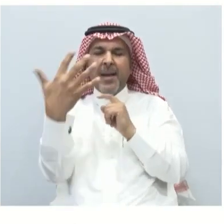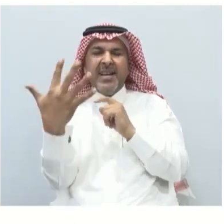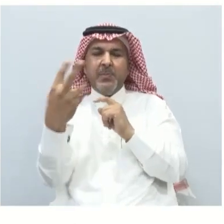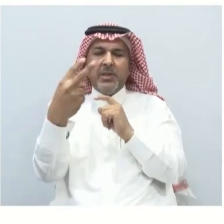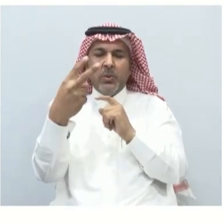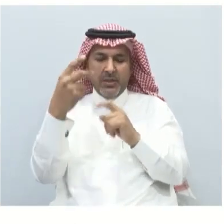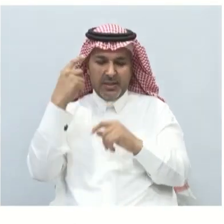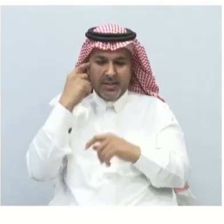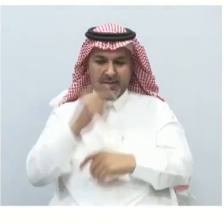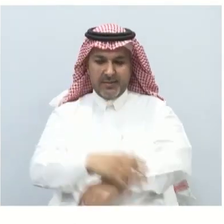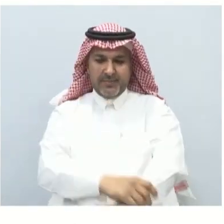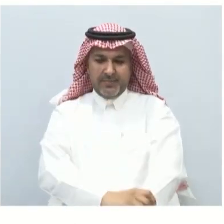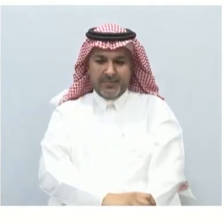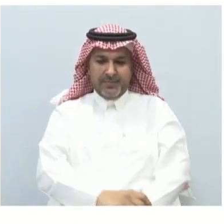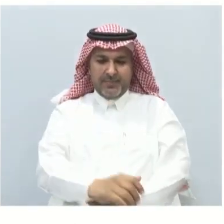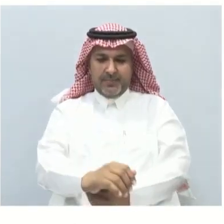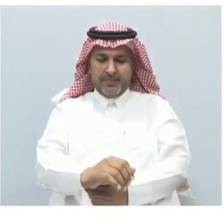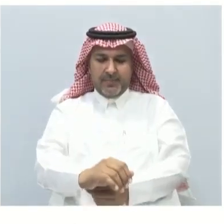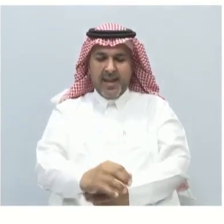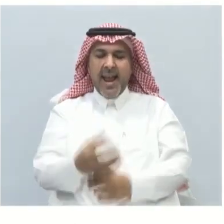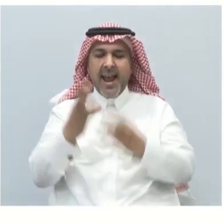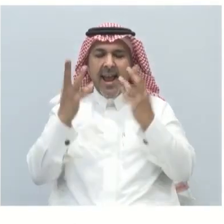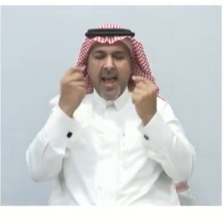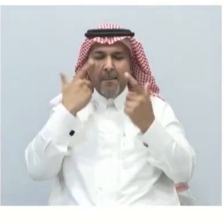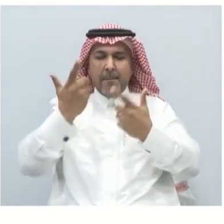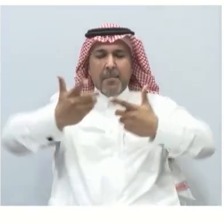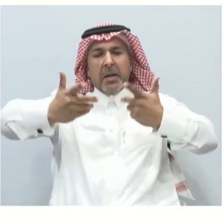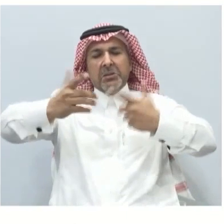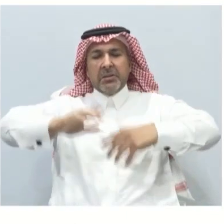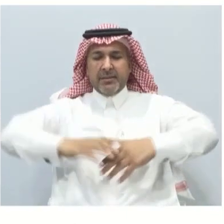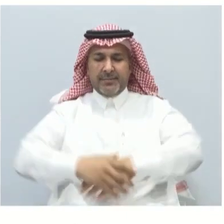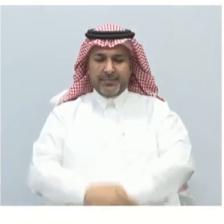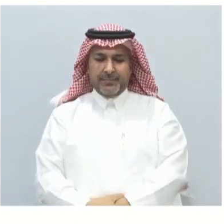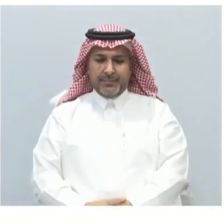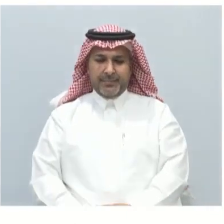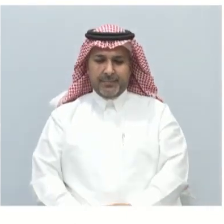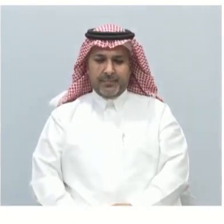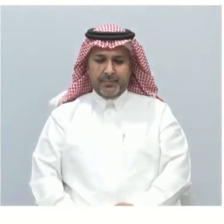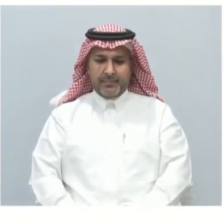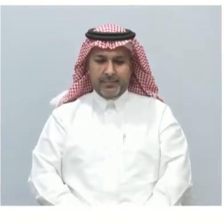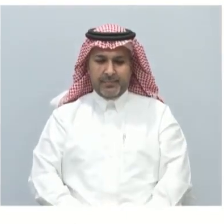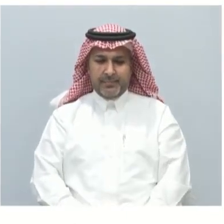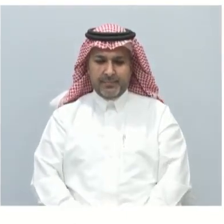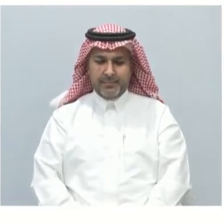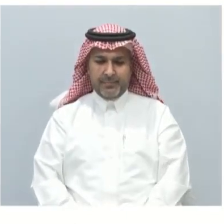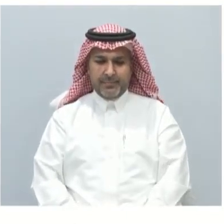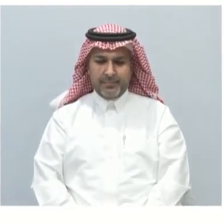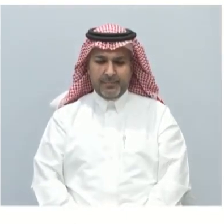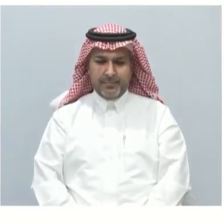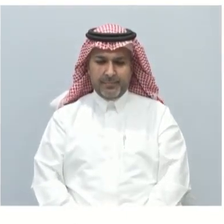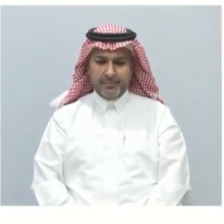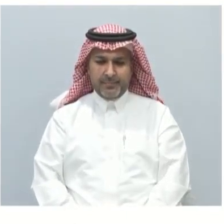عندنا في البدايه دخل كم فيروس قال لك قال لك في البدايه انه دخل فيروس